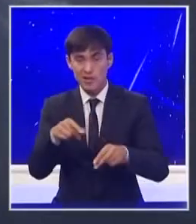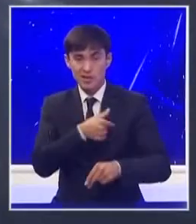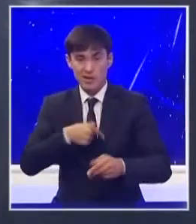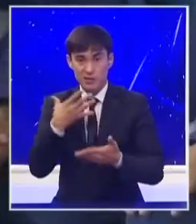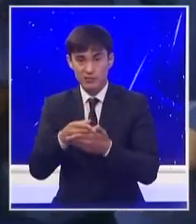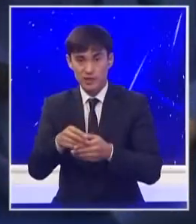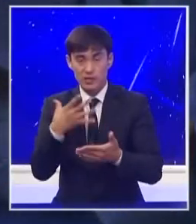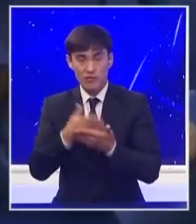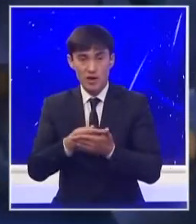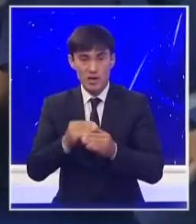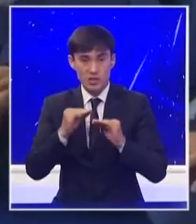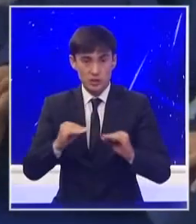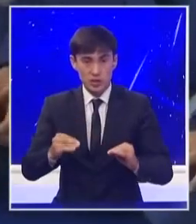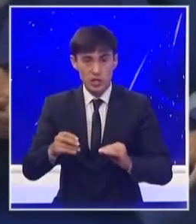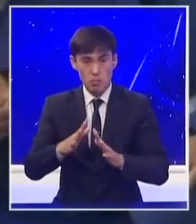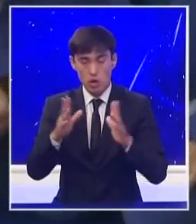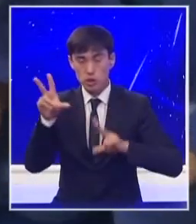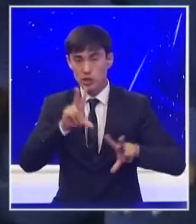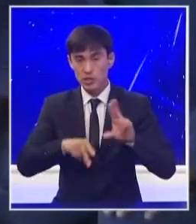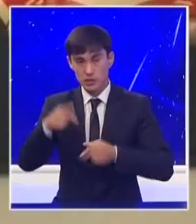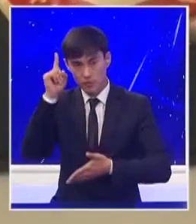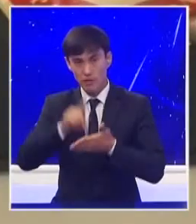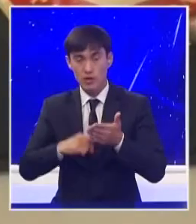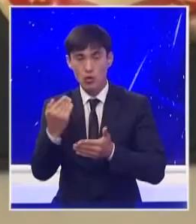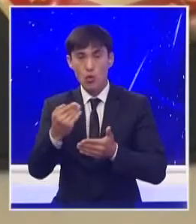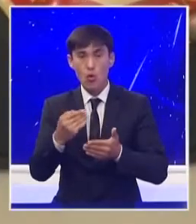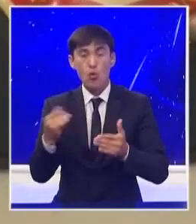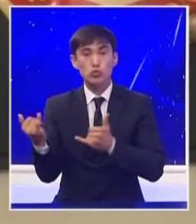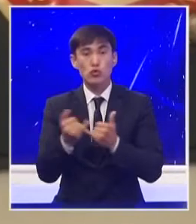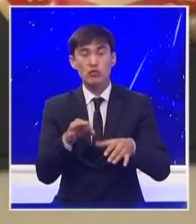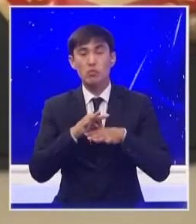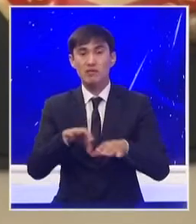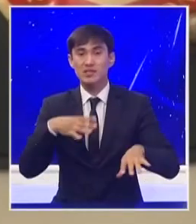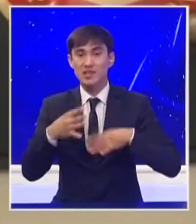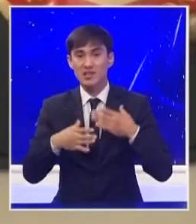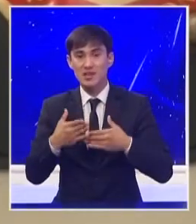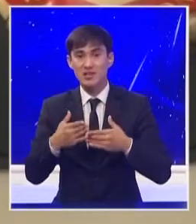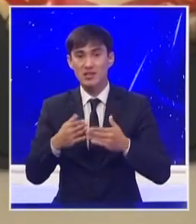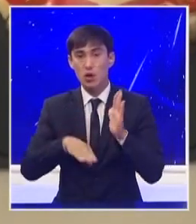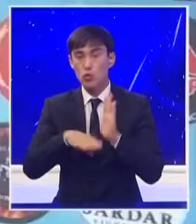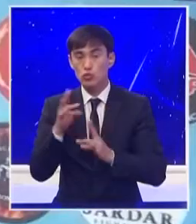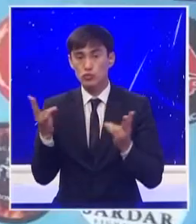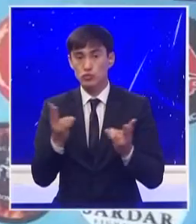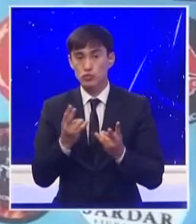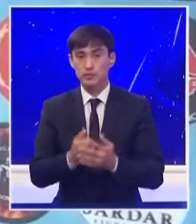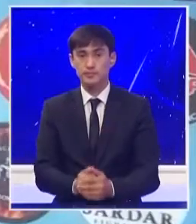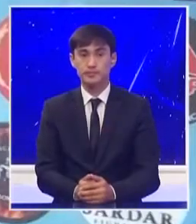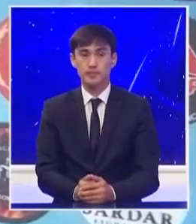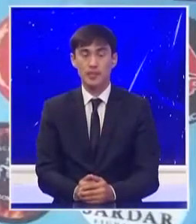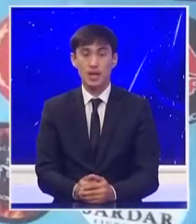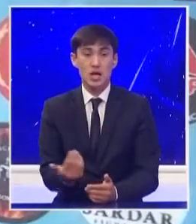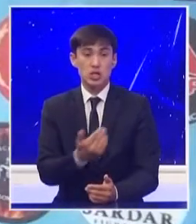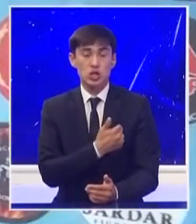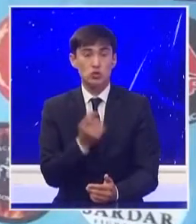своих воспитанников они возлагают большие надежды. Одно огорчает – условия для проведения занятий оставляют желать лучшего. Желательно, если в нашем